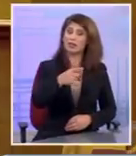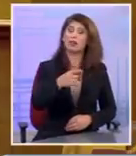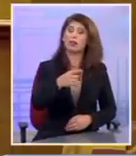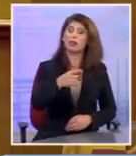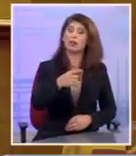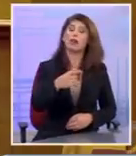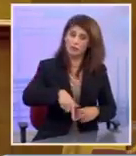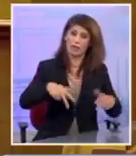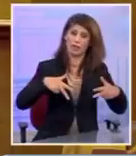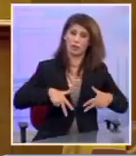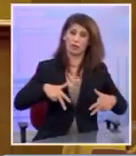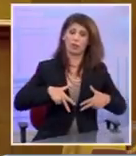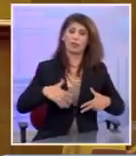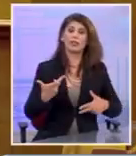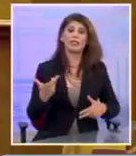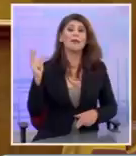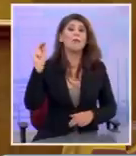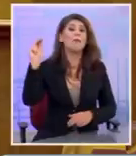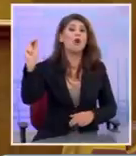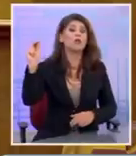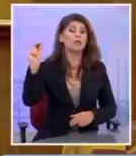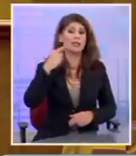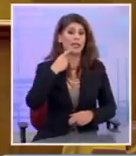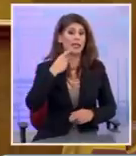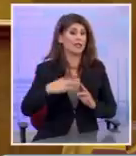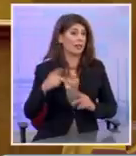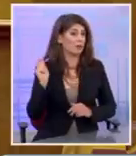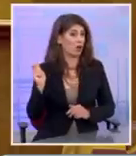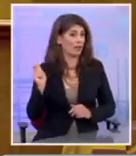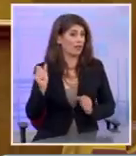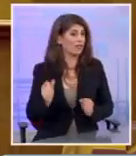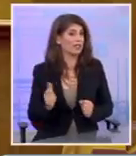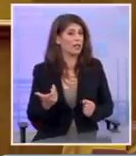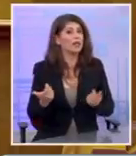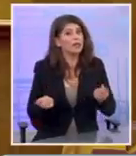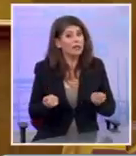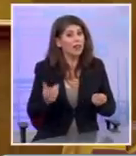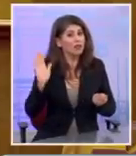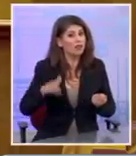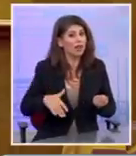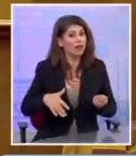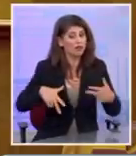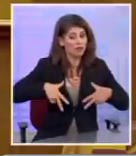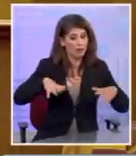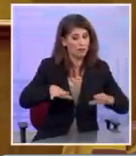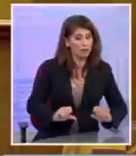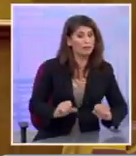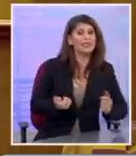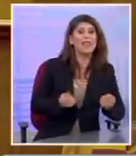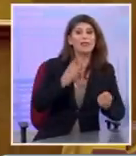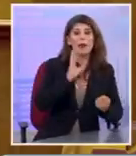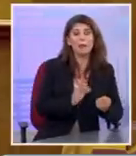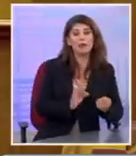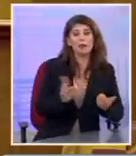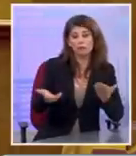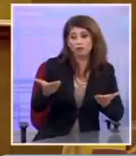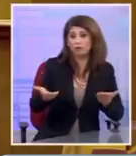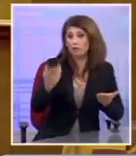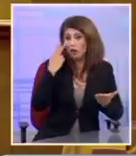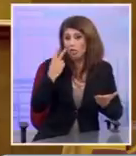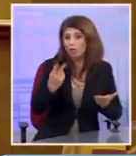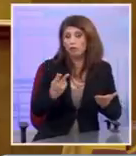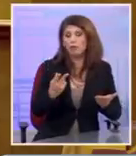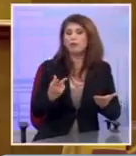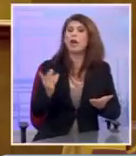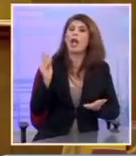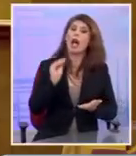σας, τι υποσχόσασταν ως αντιπολίτευση και τι κάνατε τελικά ως κυβέρνηση. Παράλληλα,